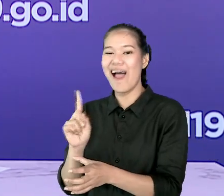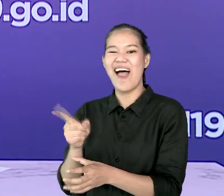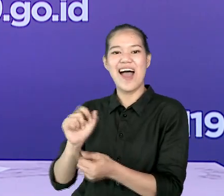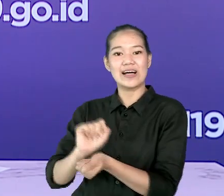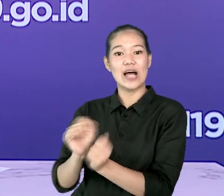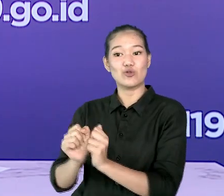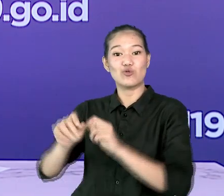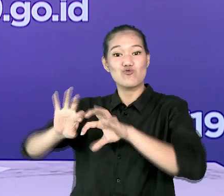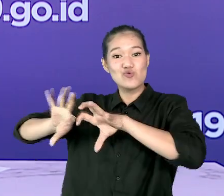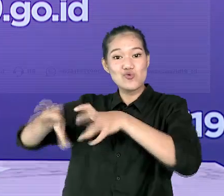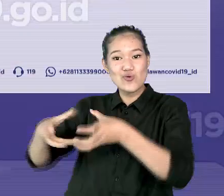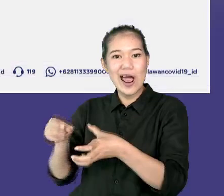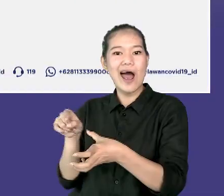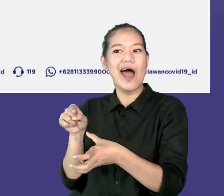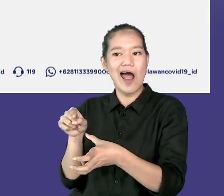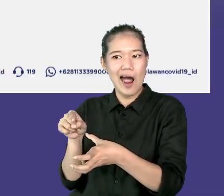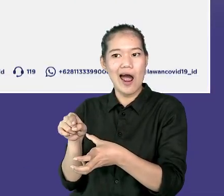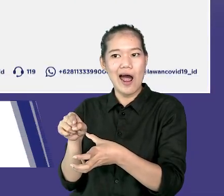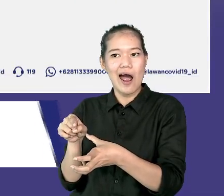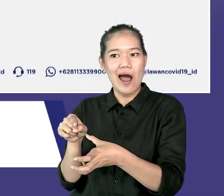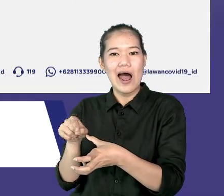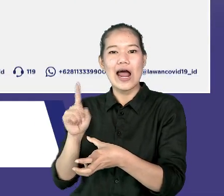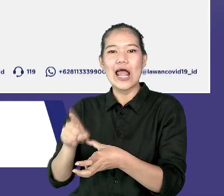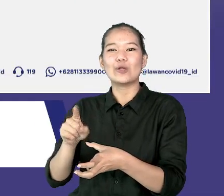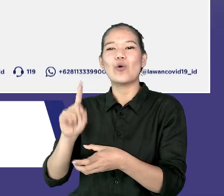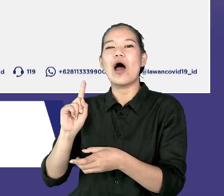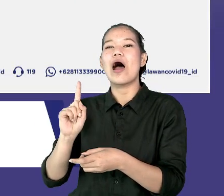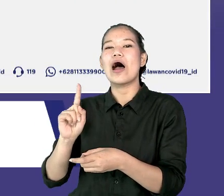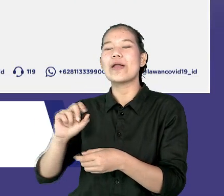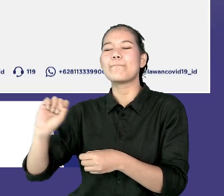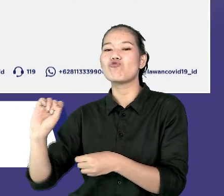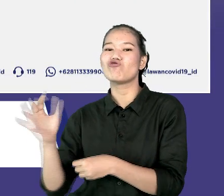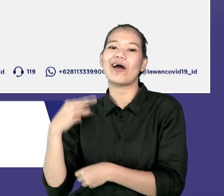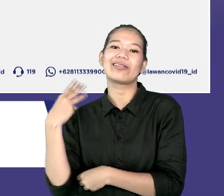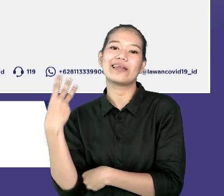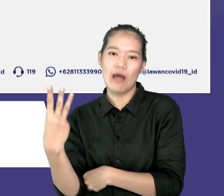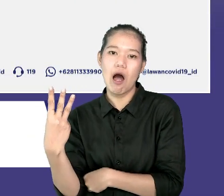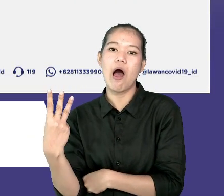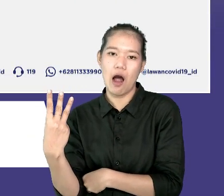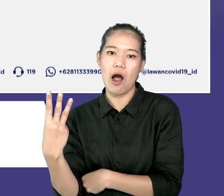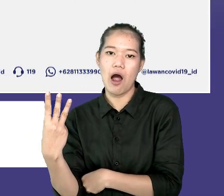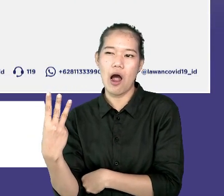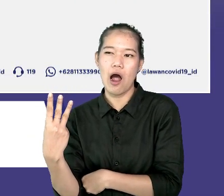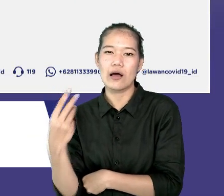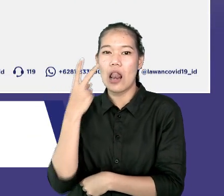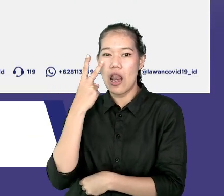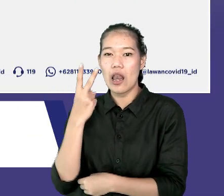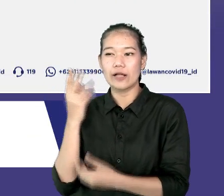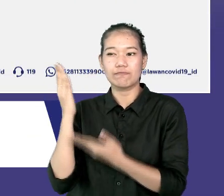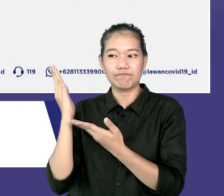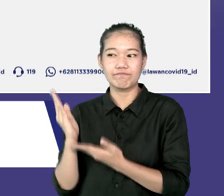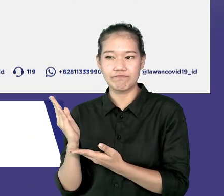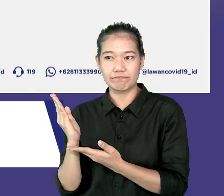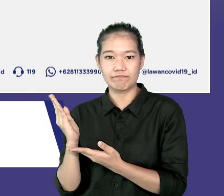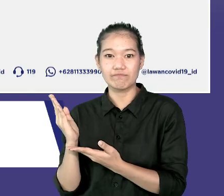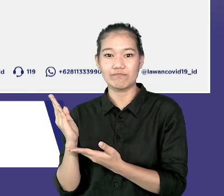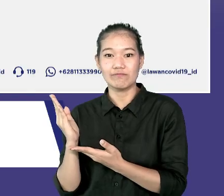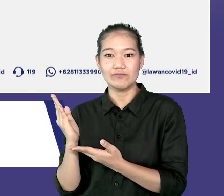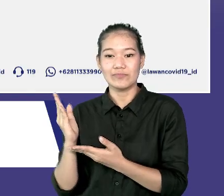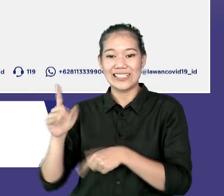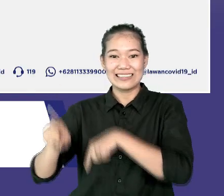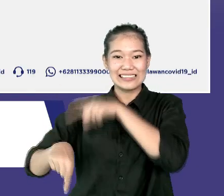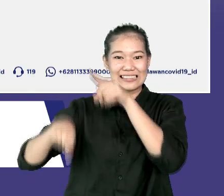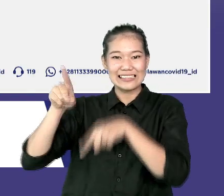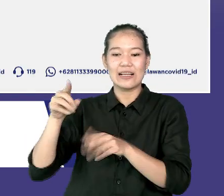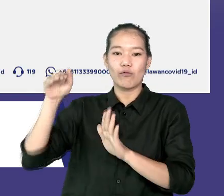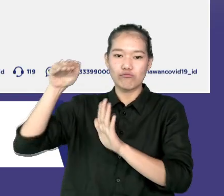dunia saat ini mengalami third wave atau puncak ketiga dan kurvanya terlihat sudah mulai melandai perlahan.